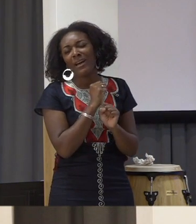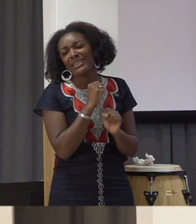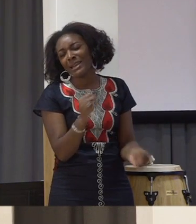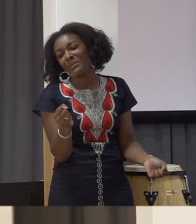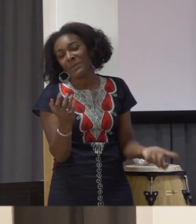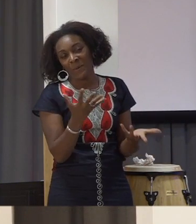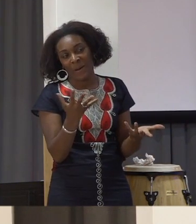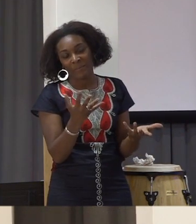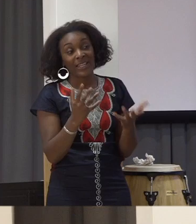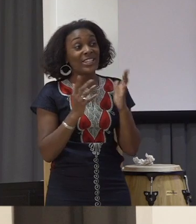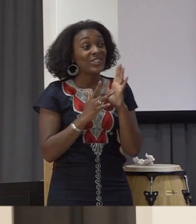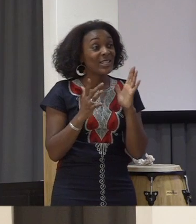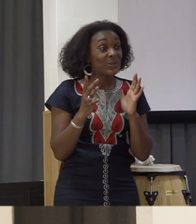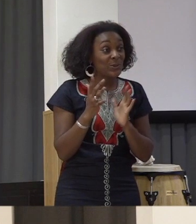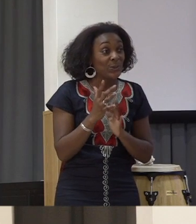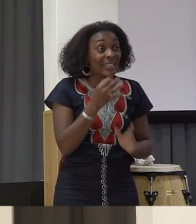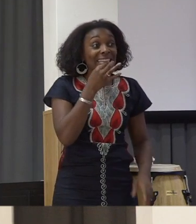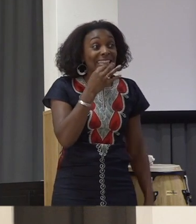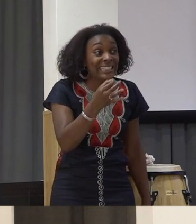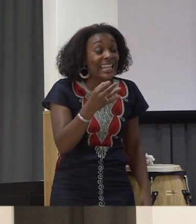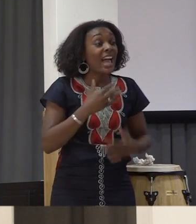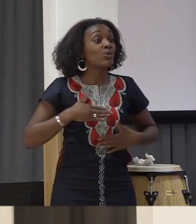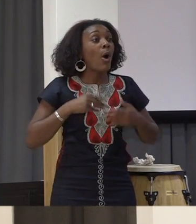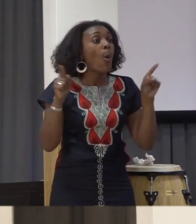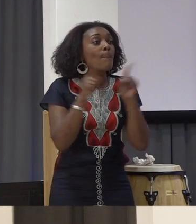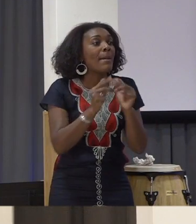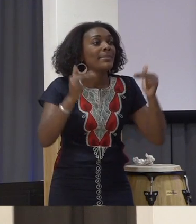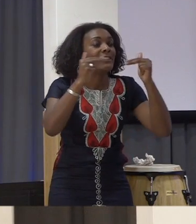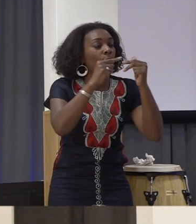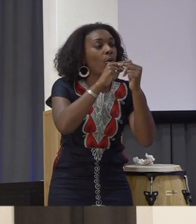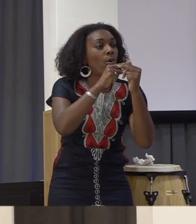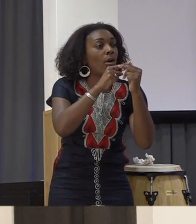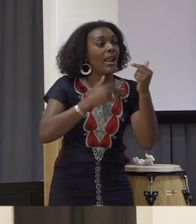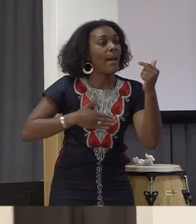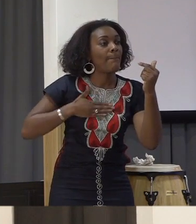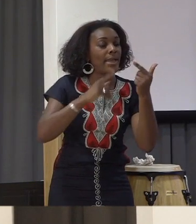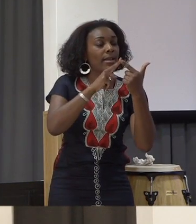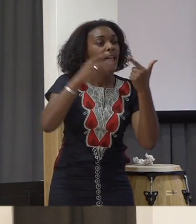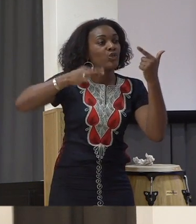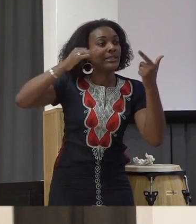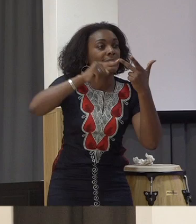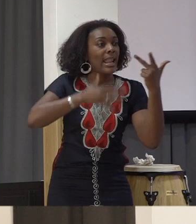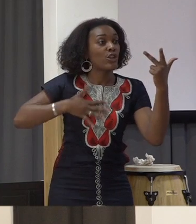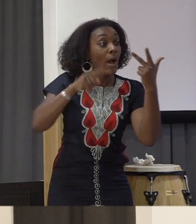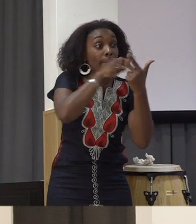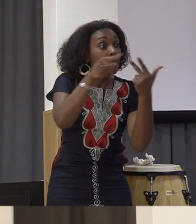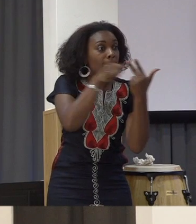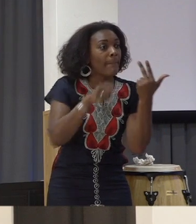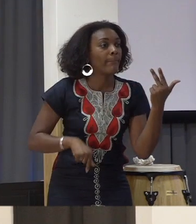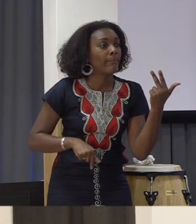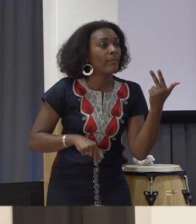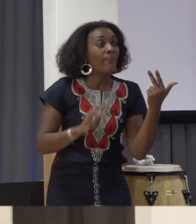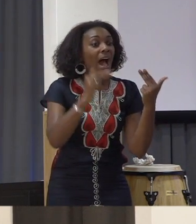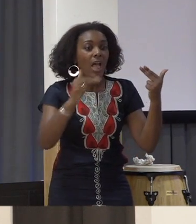Jésus met la joie au même niveau que la paix et que la justice. Vous vous rendez compte ? C'est très